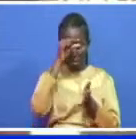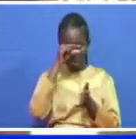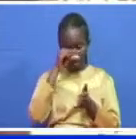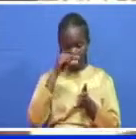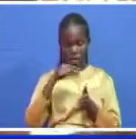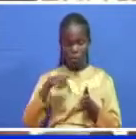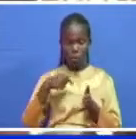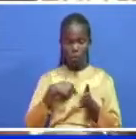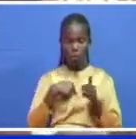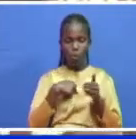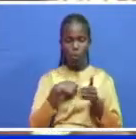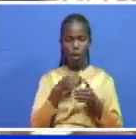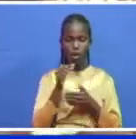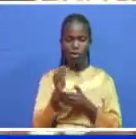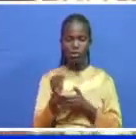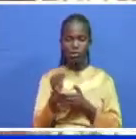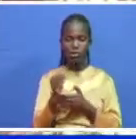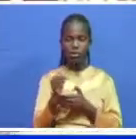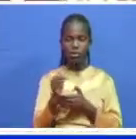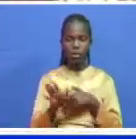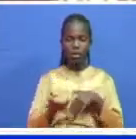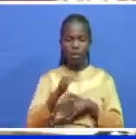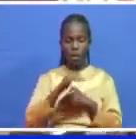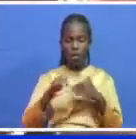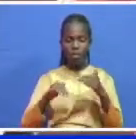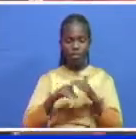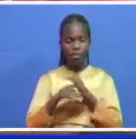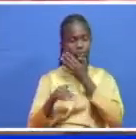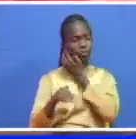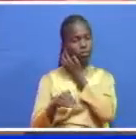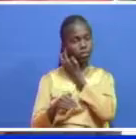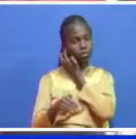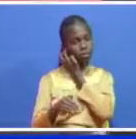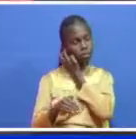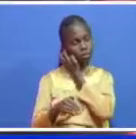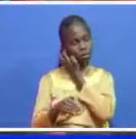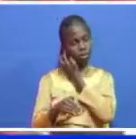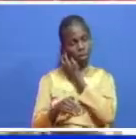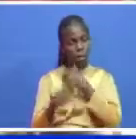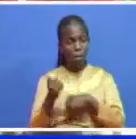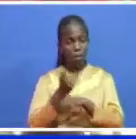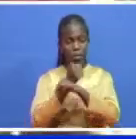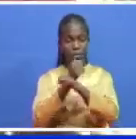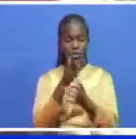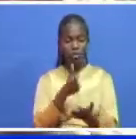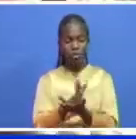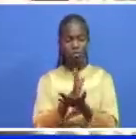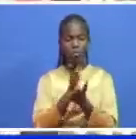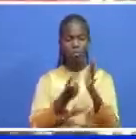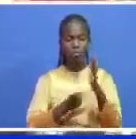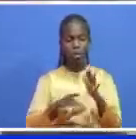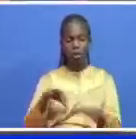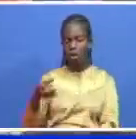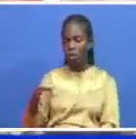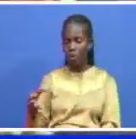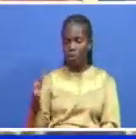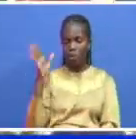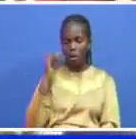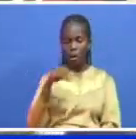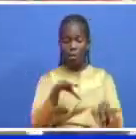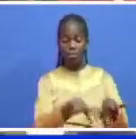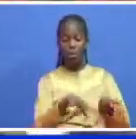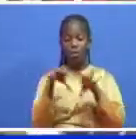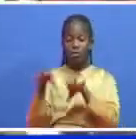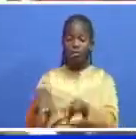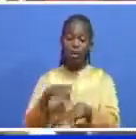kwanzia umeka nenge nundu o isi osio ndono tukona o isi ubi wa kuisilamu bea ni wa county. Nundo soko witu ni wende na